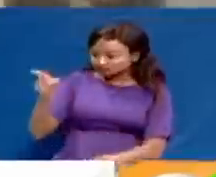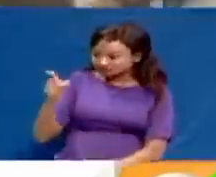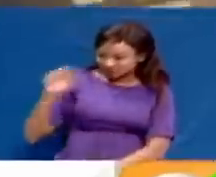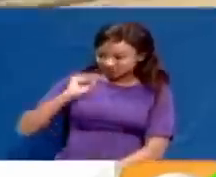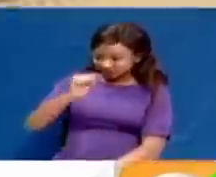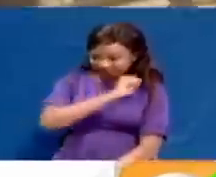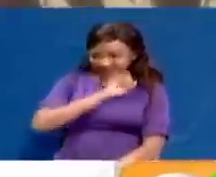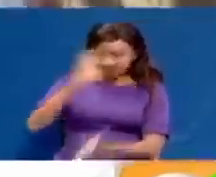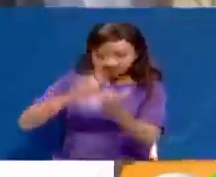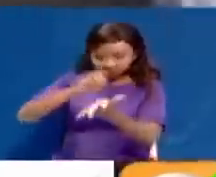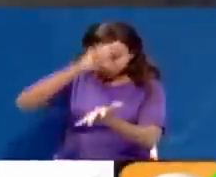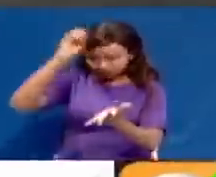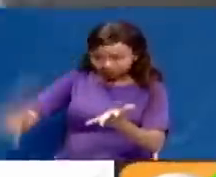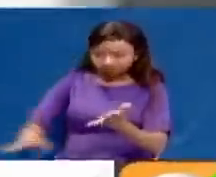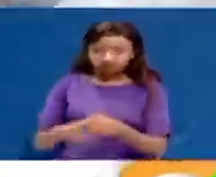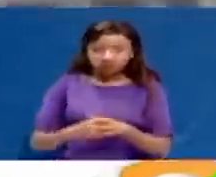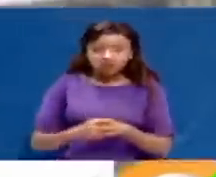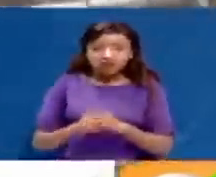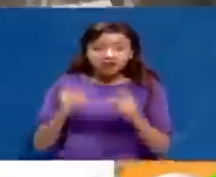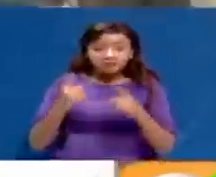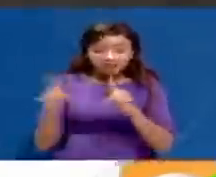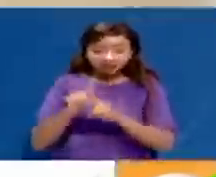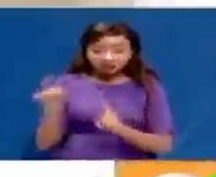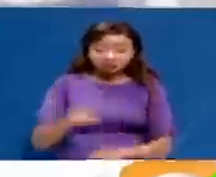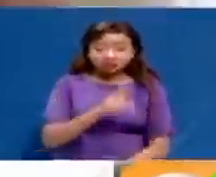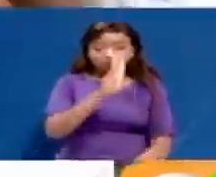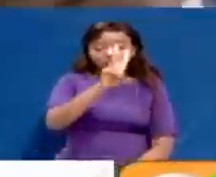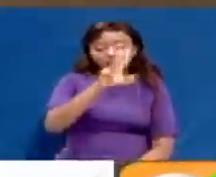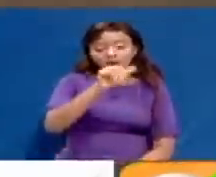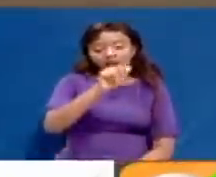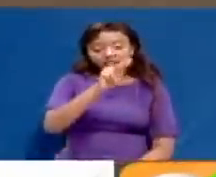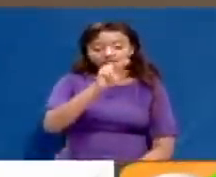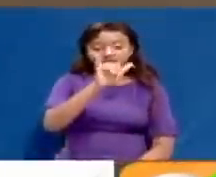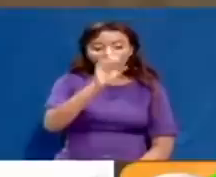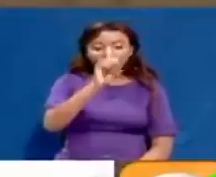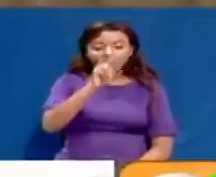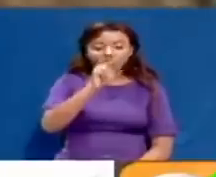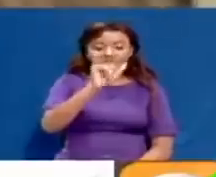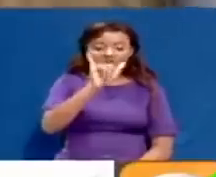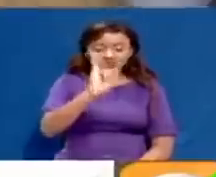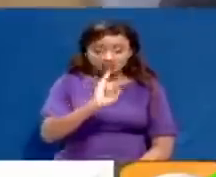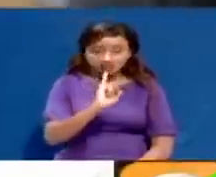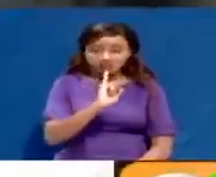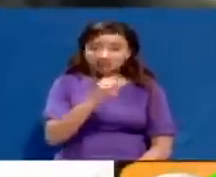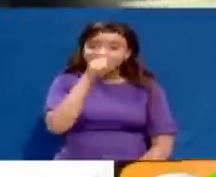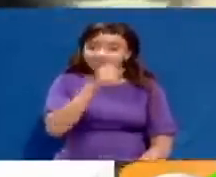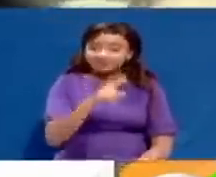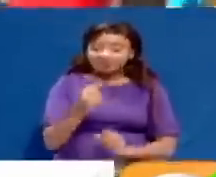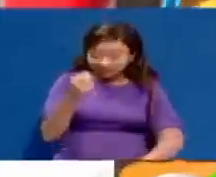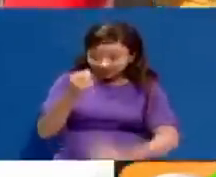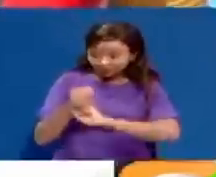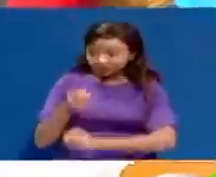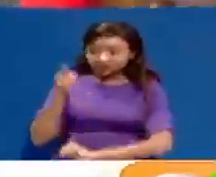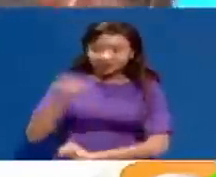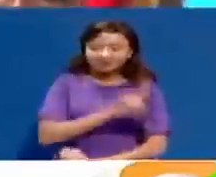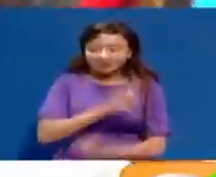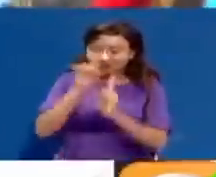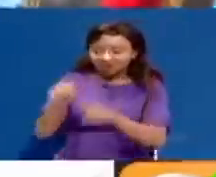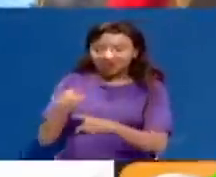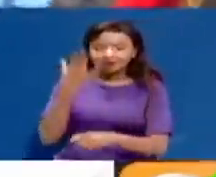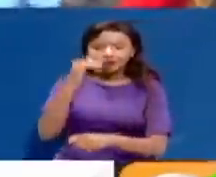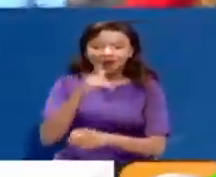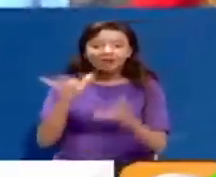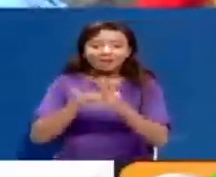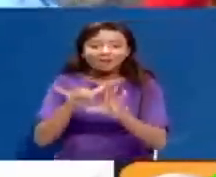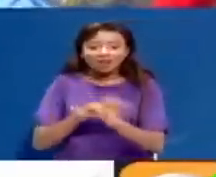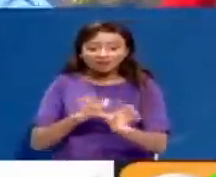Wetangula. Na mbunge wa eneo bunge la kwanza Ferdinand Wanyonyi anayeunga mkono uongozi wa seneta Wetangula alifika hapa kama mmoja wa